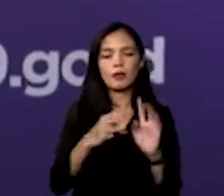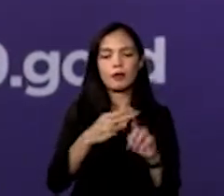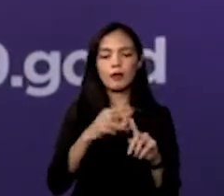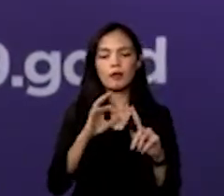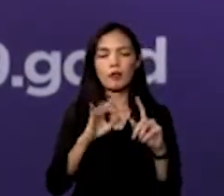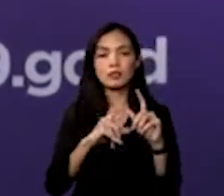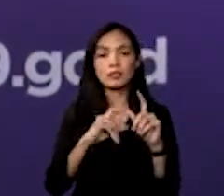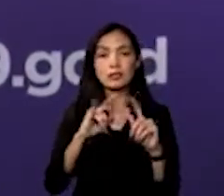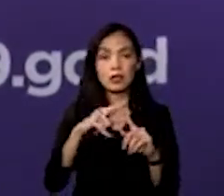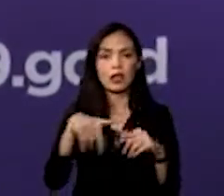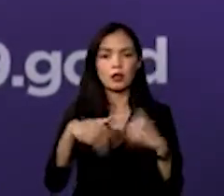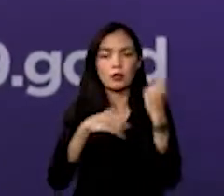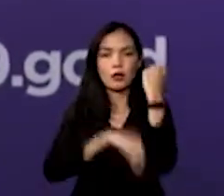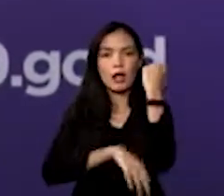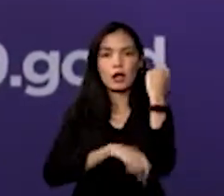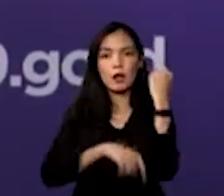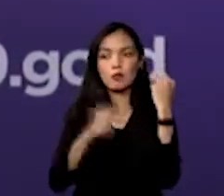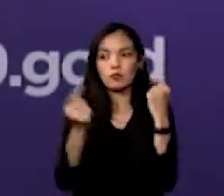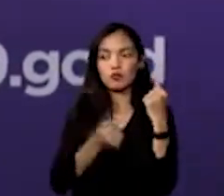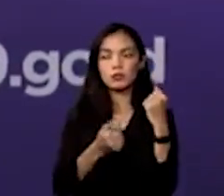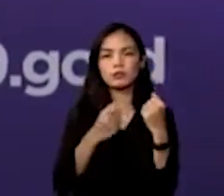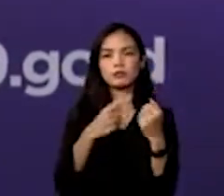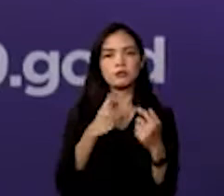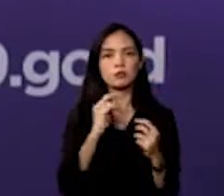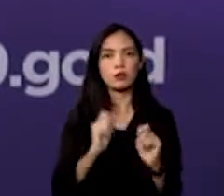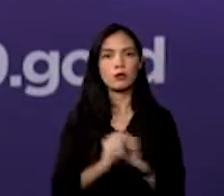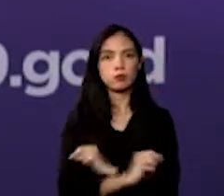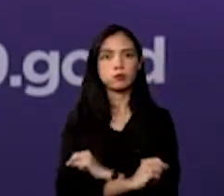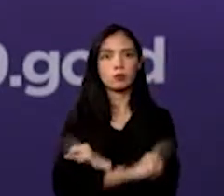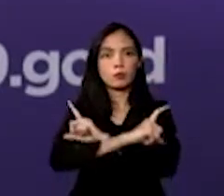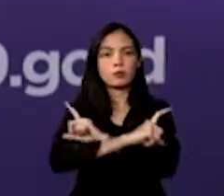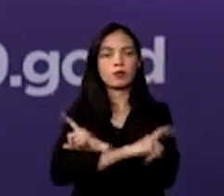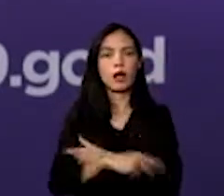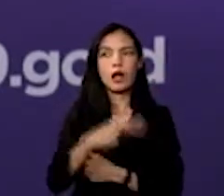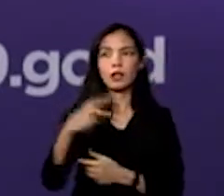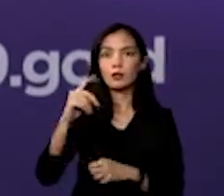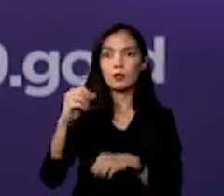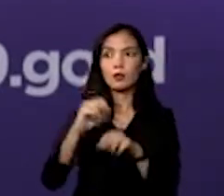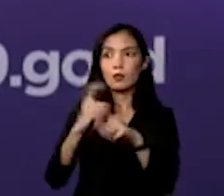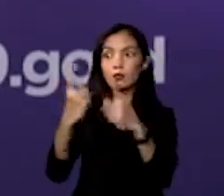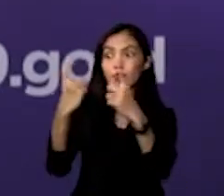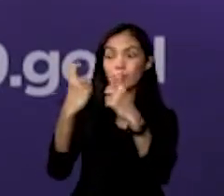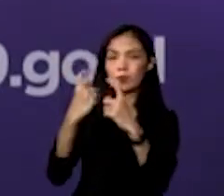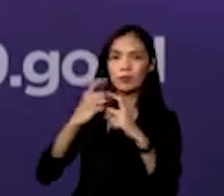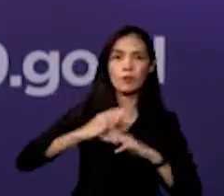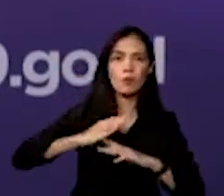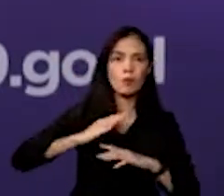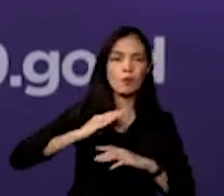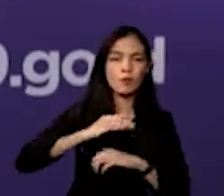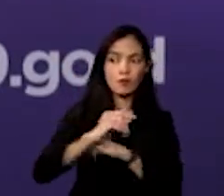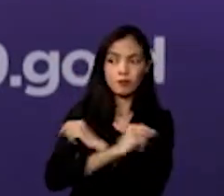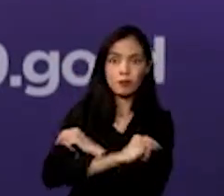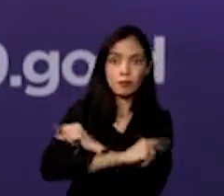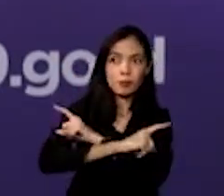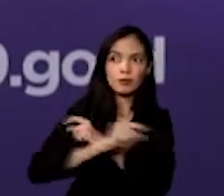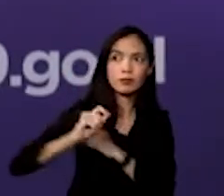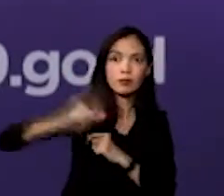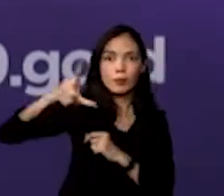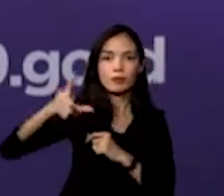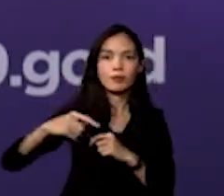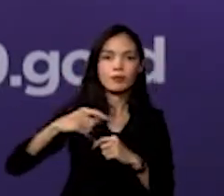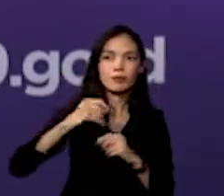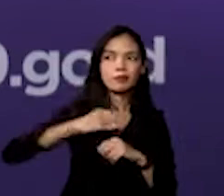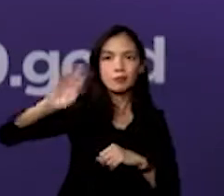begitu covid datang langsung dihantem oke sama si ee sel darah putih ini